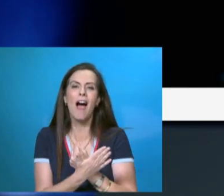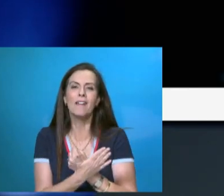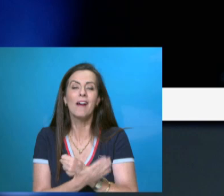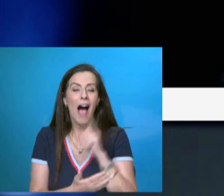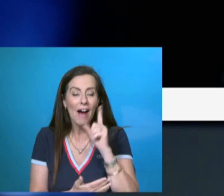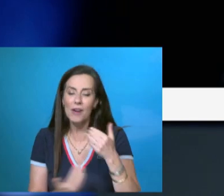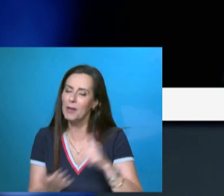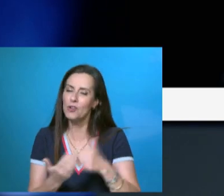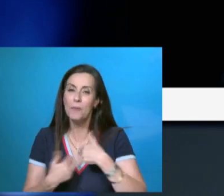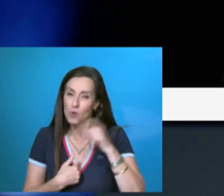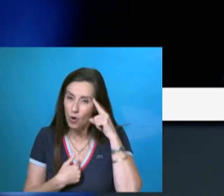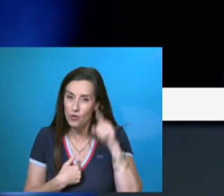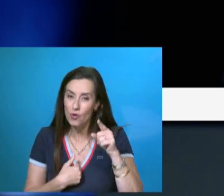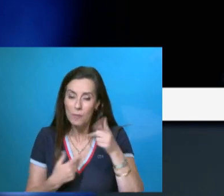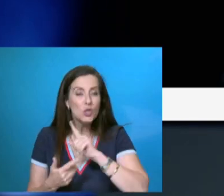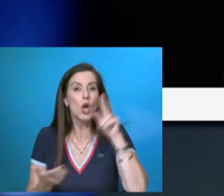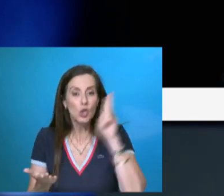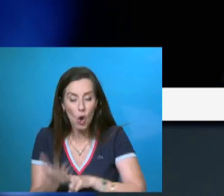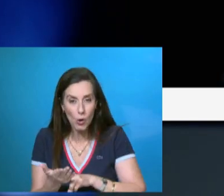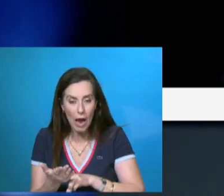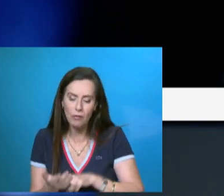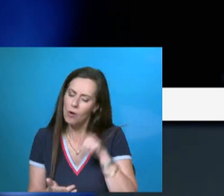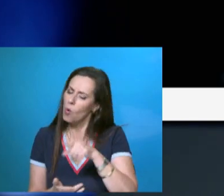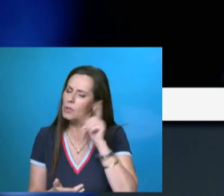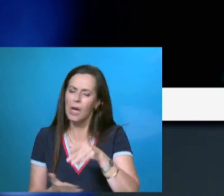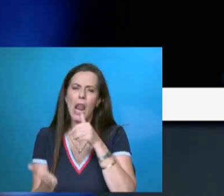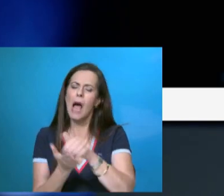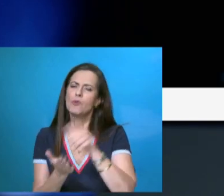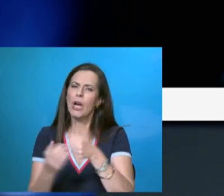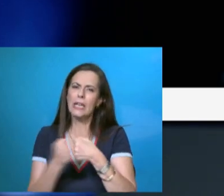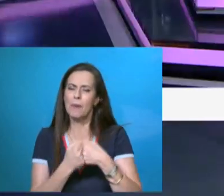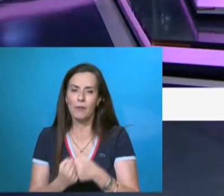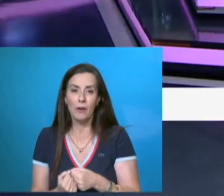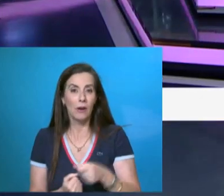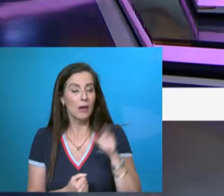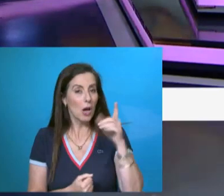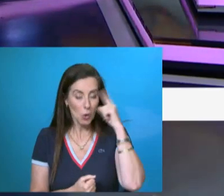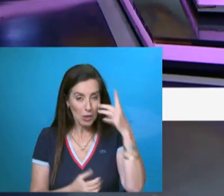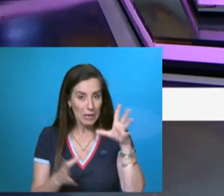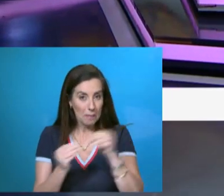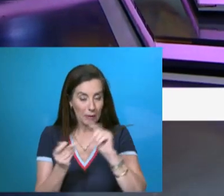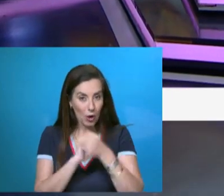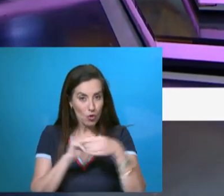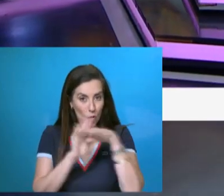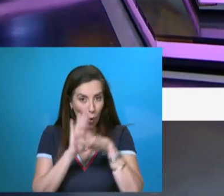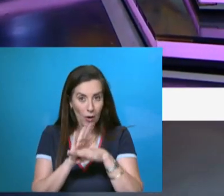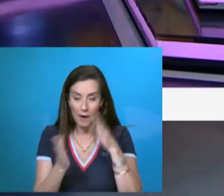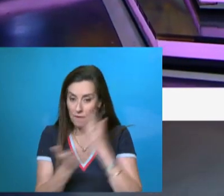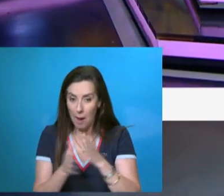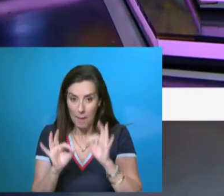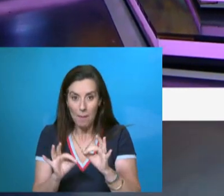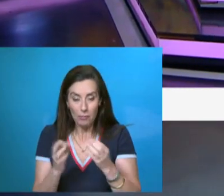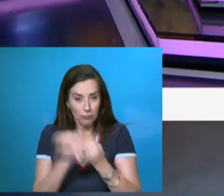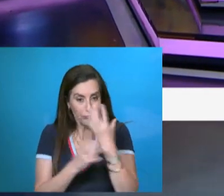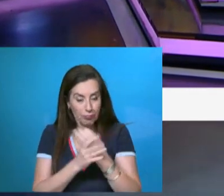מי שהוא חושב שהוא הצד הצודק והמוסרי, הוא צריך להמשיך את המאבק שלו. אתה יודע אם בעקבות השינוי בחקיקה כבר באמת הולכים להיפתח בתי